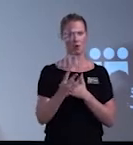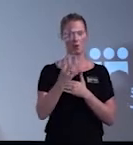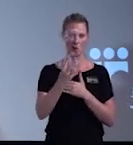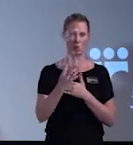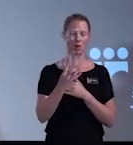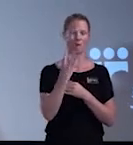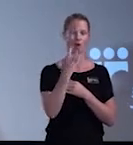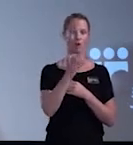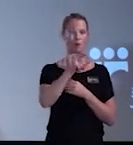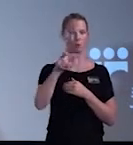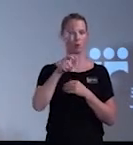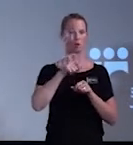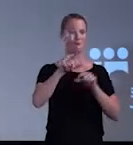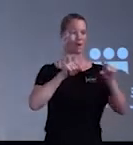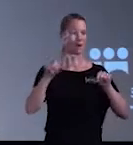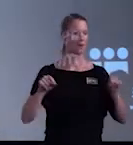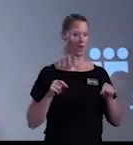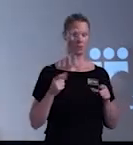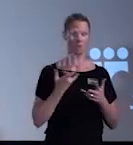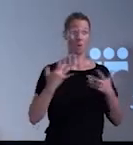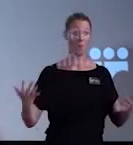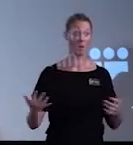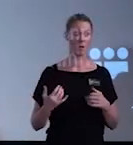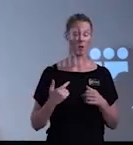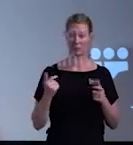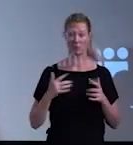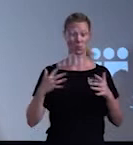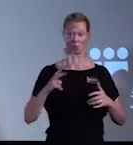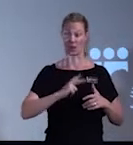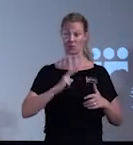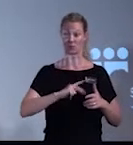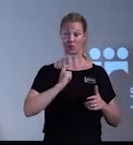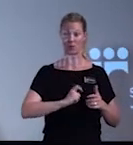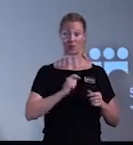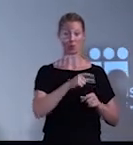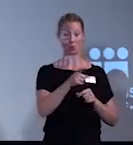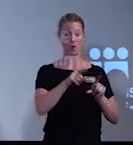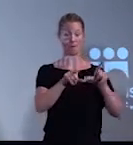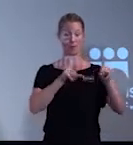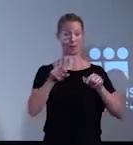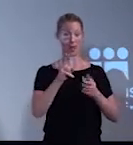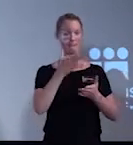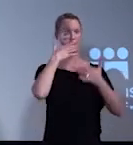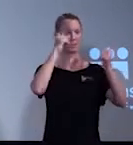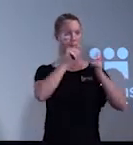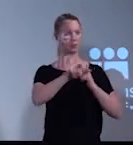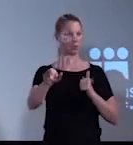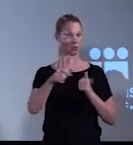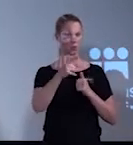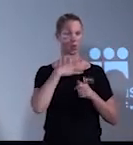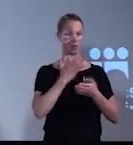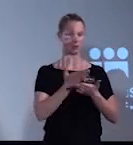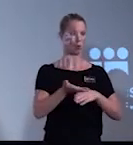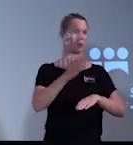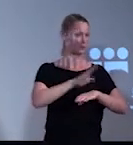ungefär 400 personer jag ska utse. Det är väldigt många. Det är ett stort ansvar att de som jag utser faktiskt är de bästa. Att de har den